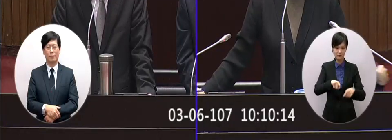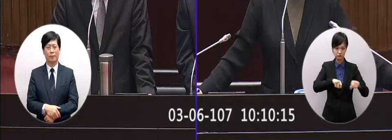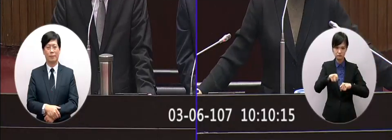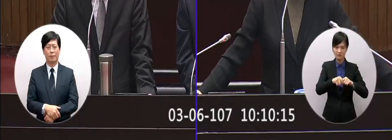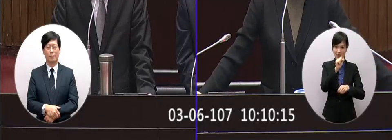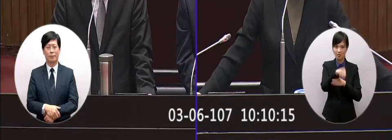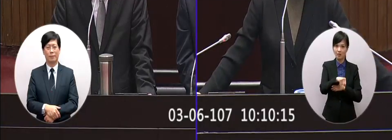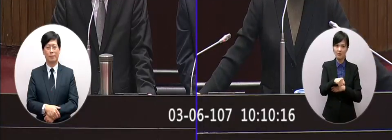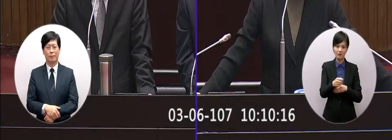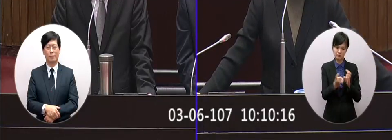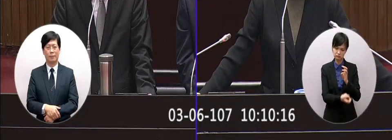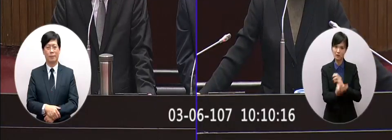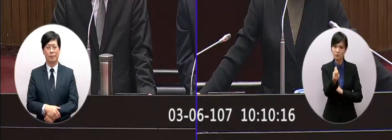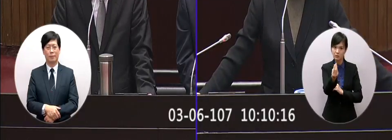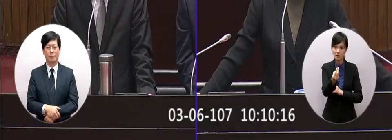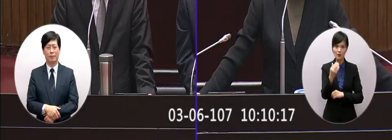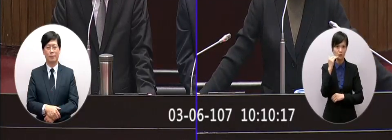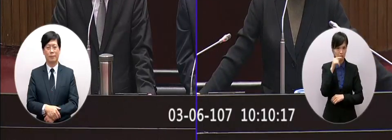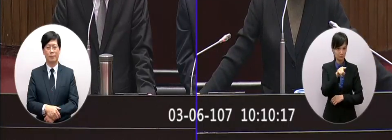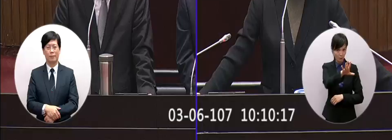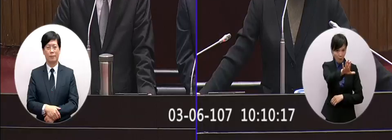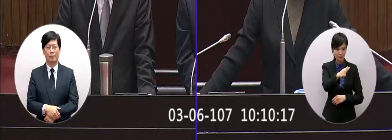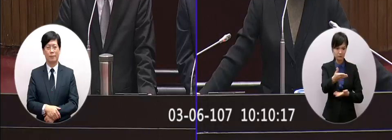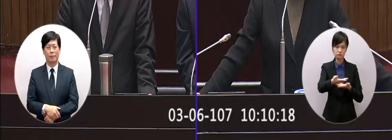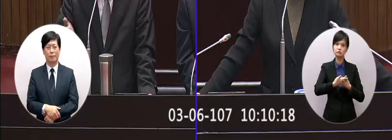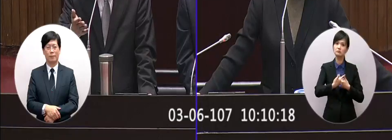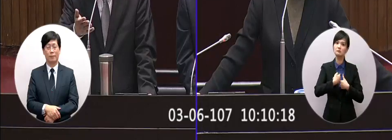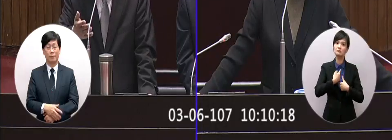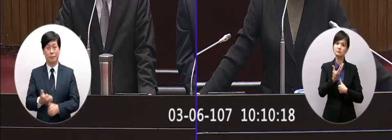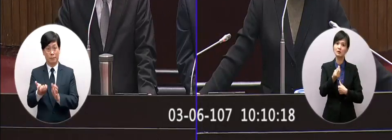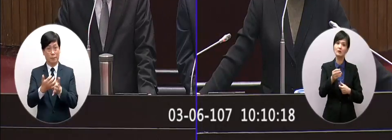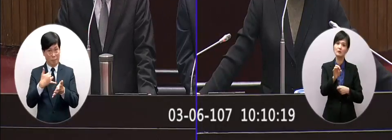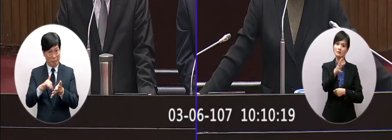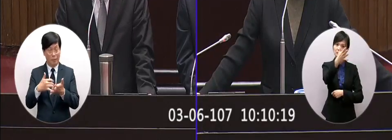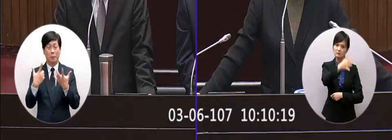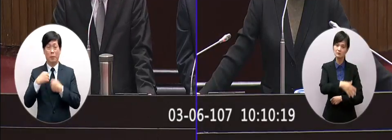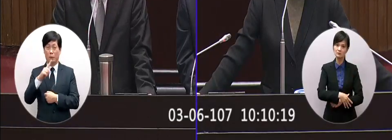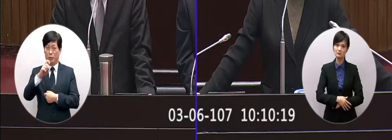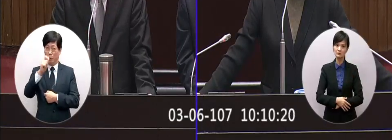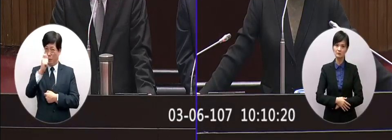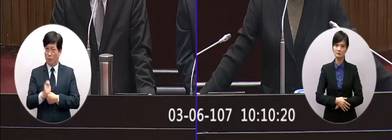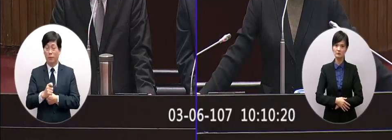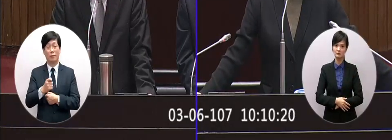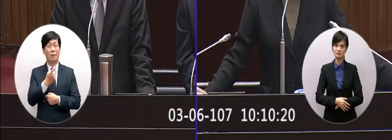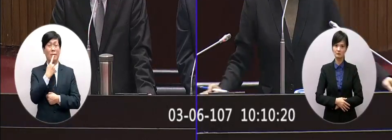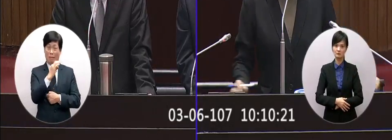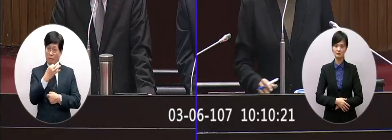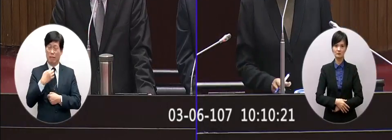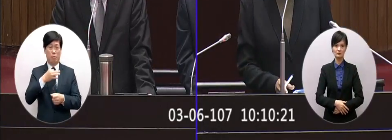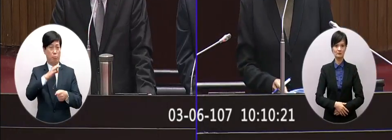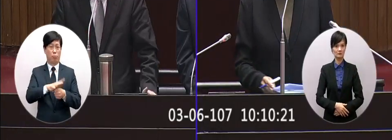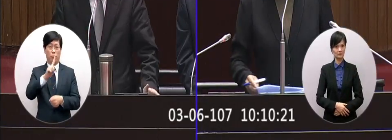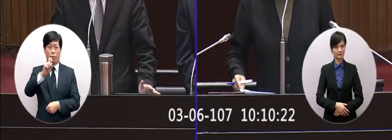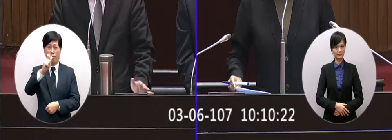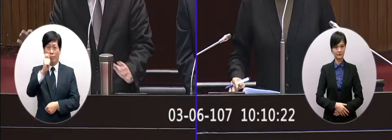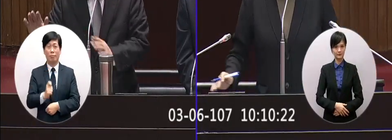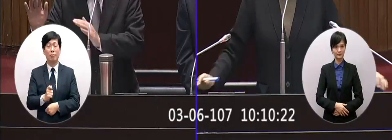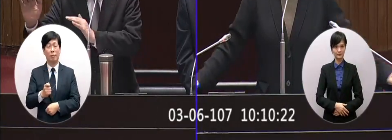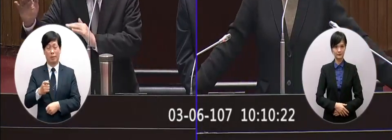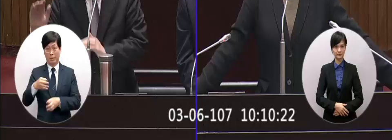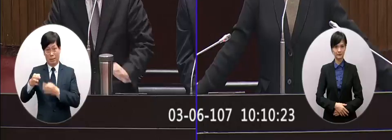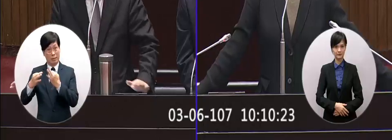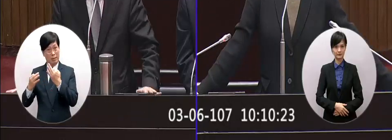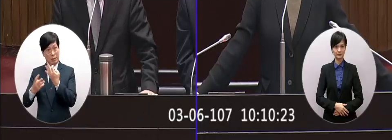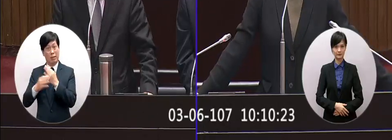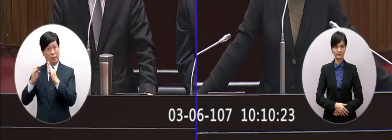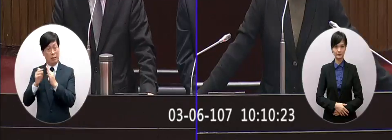什么不能够提供给本席呢？有没有？ 这个预算就是15亿嘛，这利息补贴就15亿啊。商业